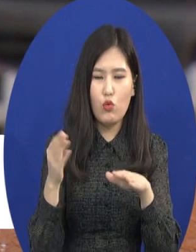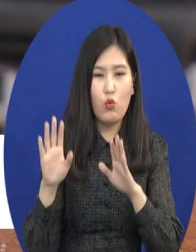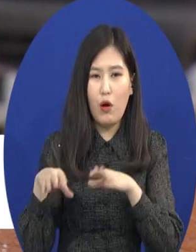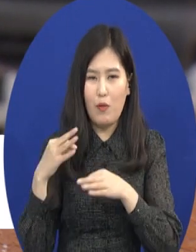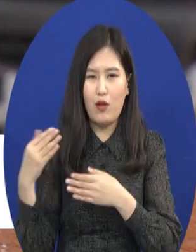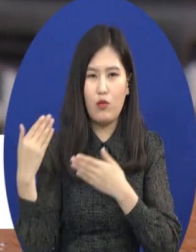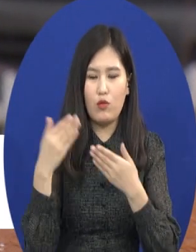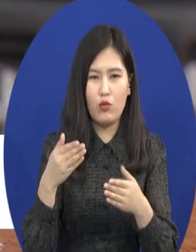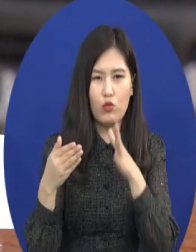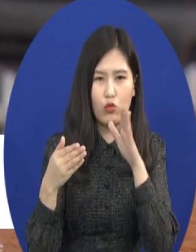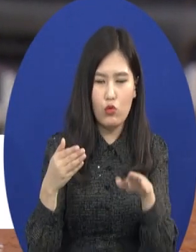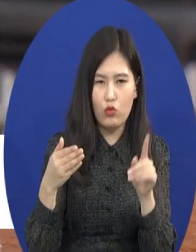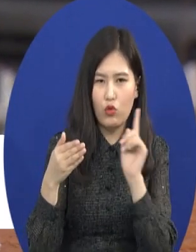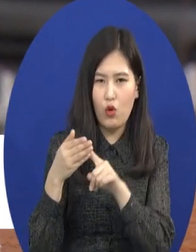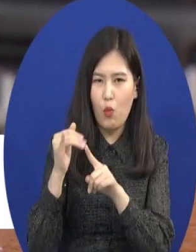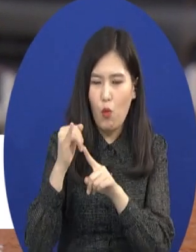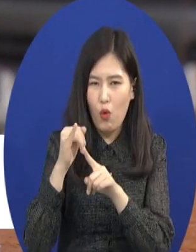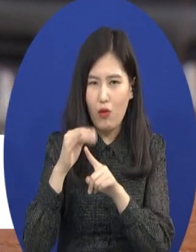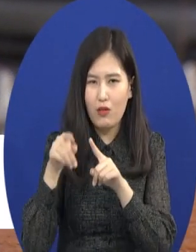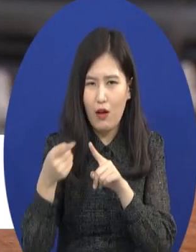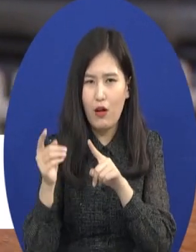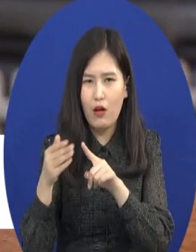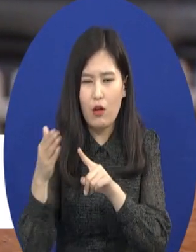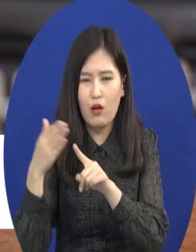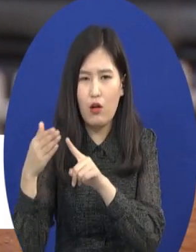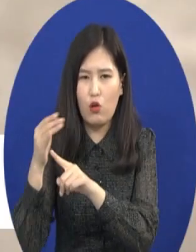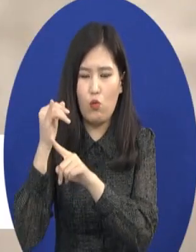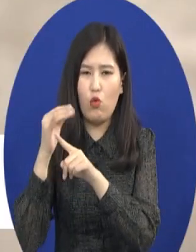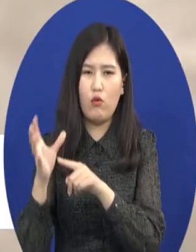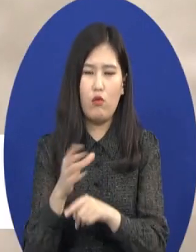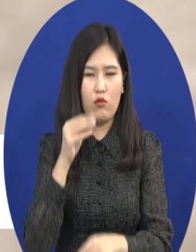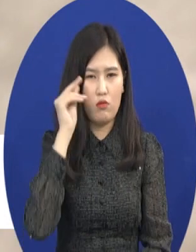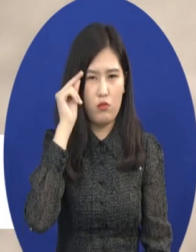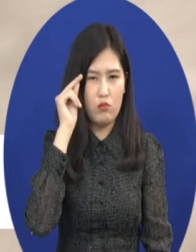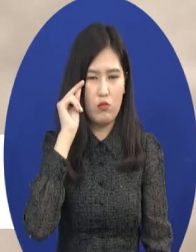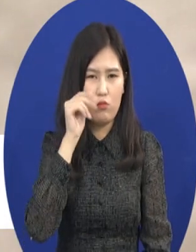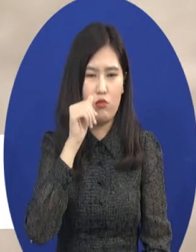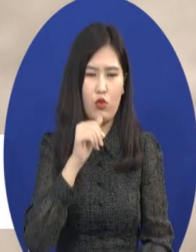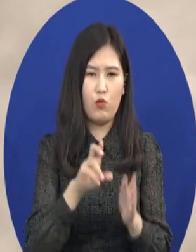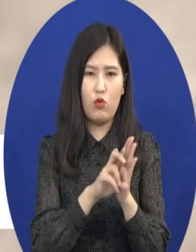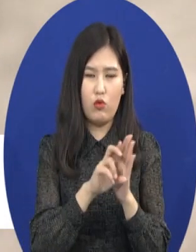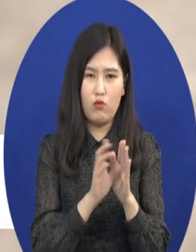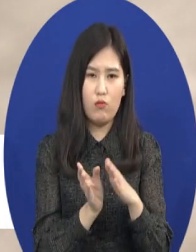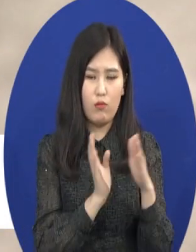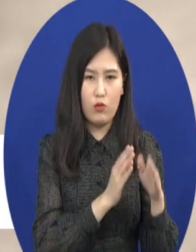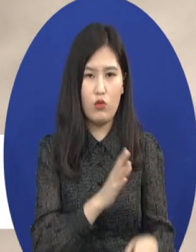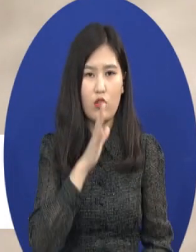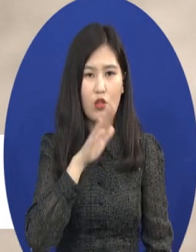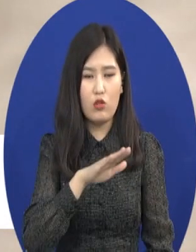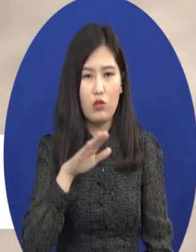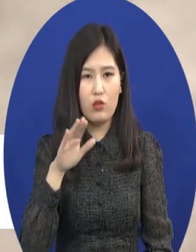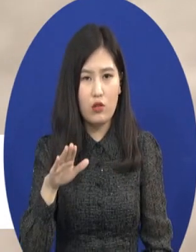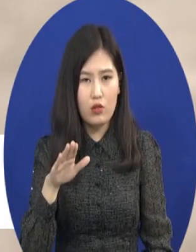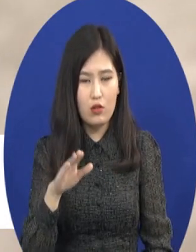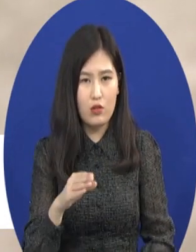магадлал нь маш өндөртэй. Хүүхдийн цахим хэрэглэгийг хянахын тулд parental control буюу эцэг эхийн хяналт зүйг дараах байдлаар